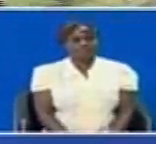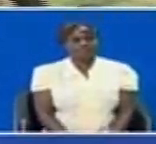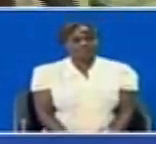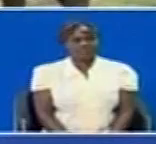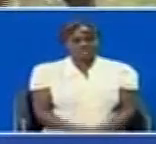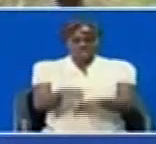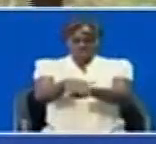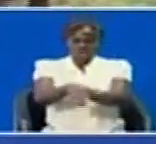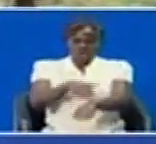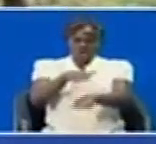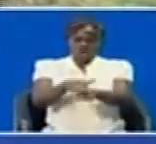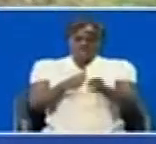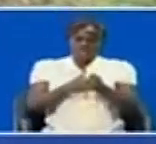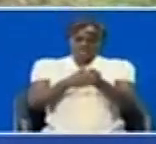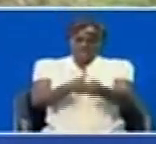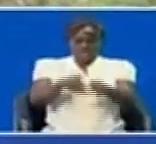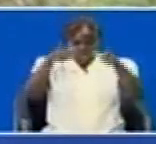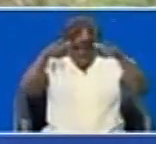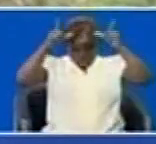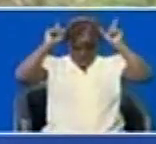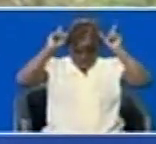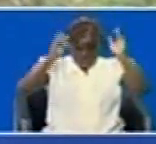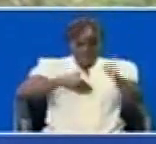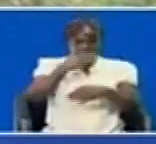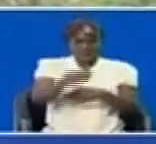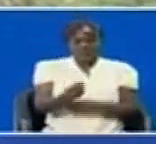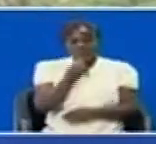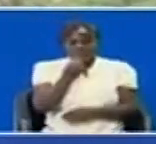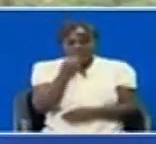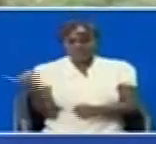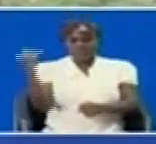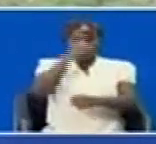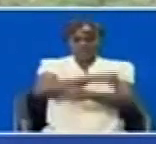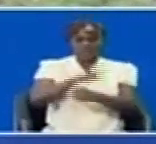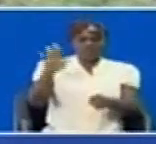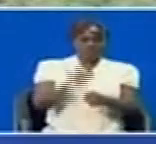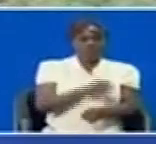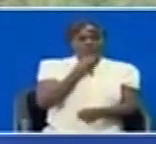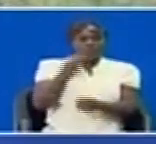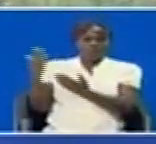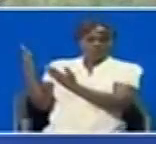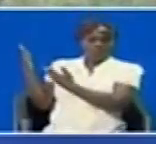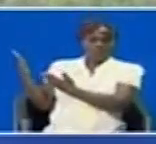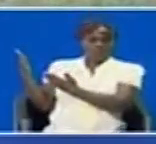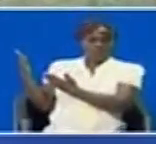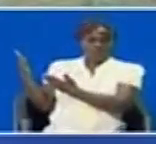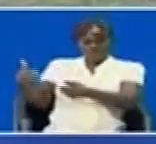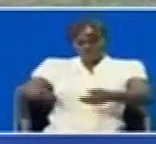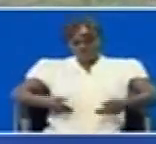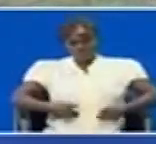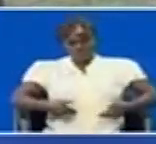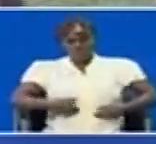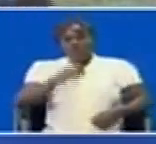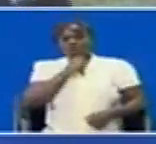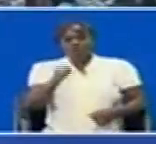Taratibu anaongoza ng'ombe zizini baada ya malisho mchana kutwa. Collins Kiprop mvulana mwenye kadiri ya kimo, umri